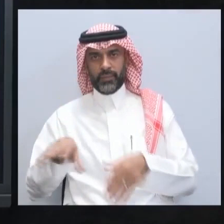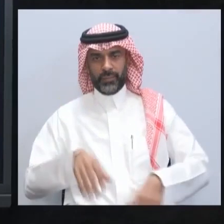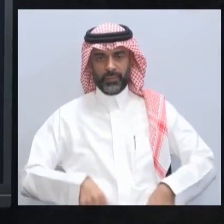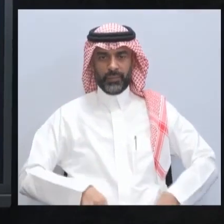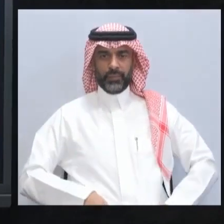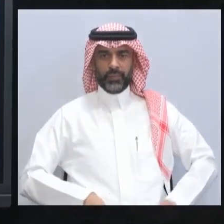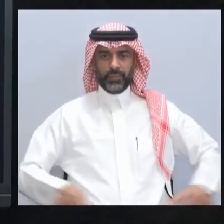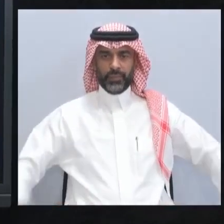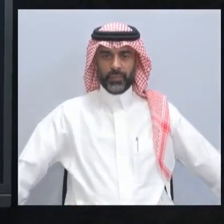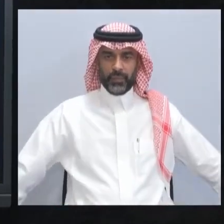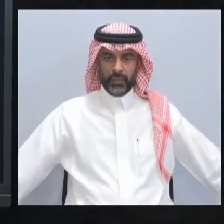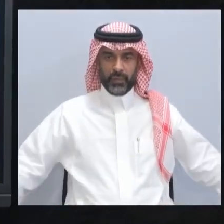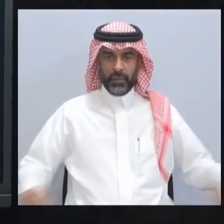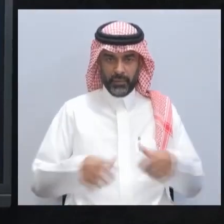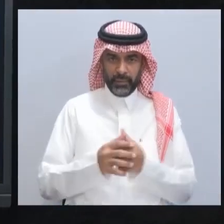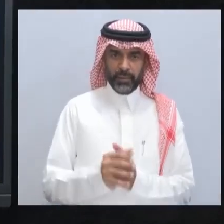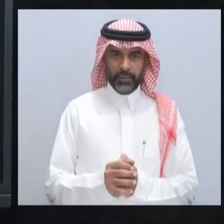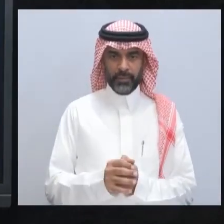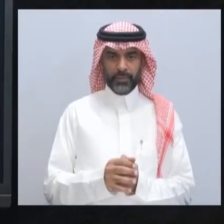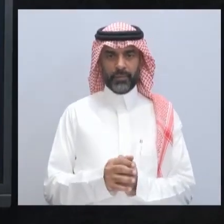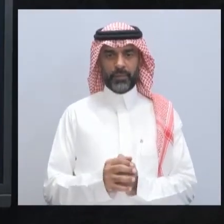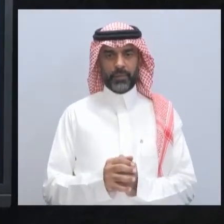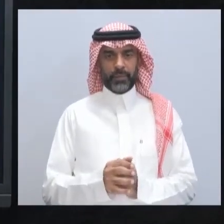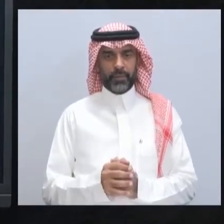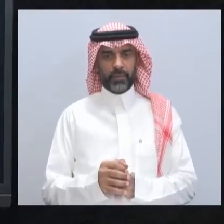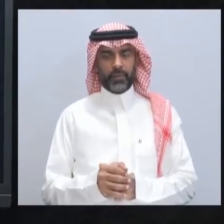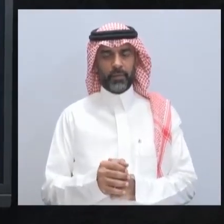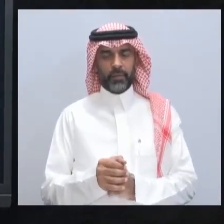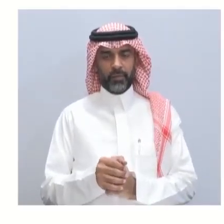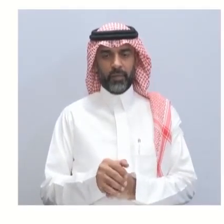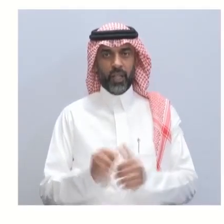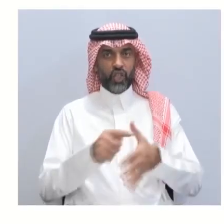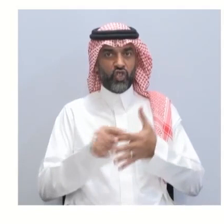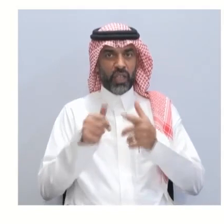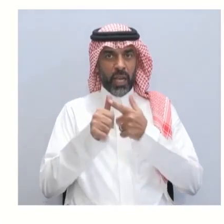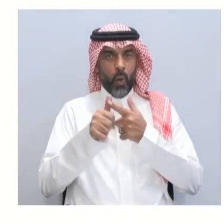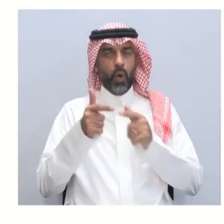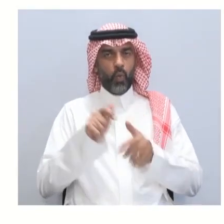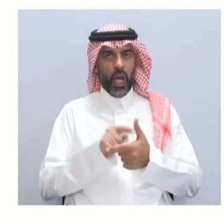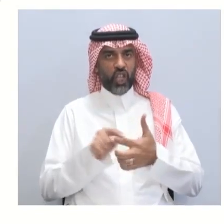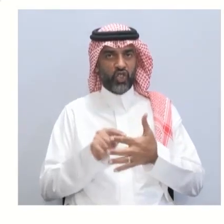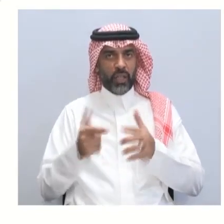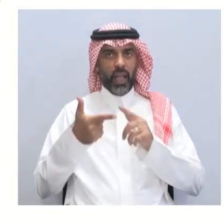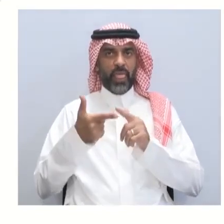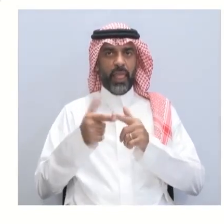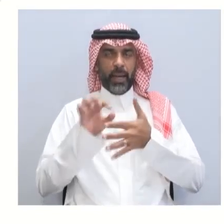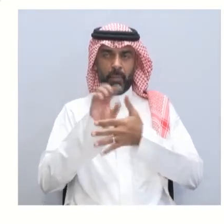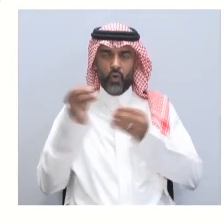في الس ا اذا في الشرط الاول تضع علامه المساواه وفي الشرط الثاني لديك